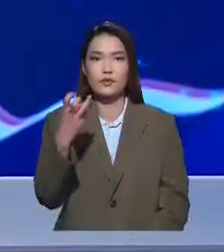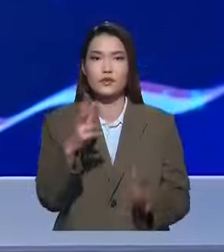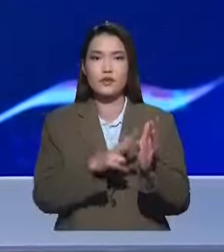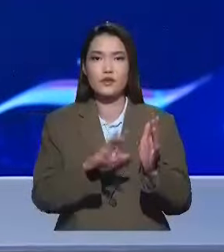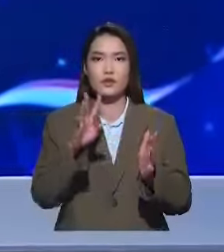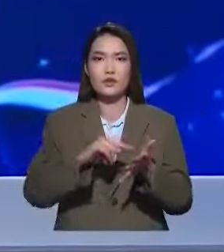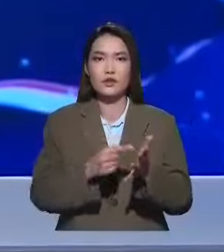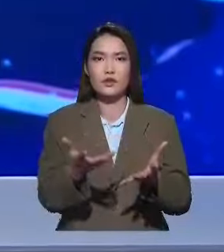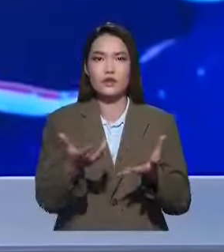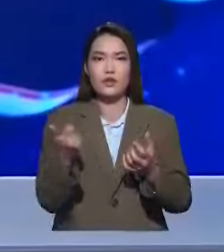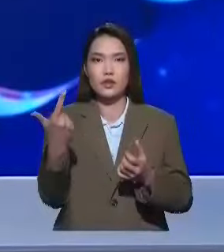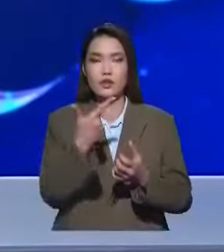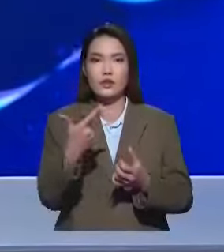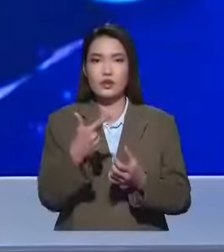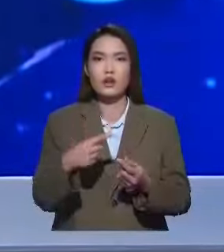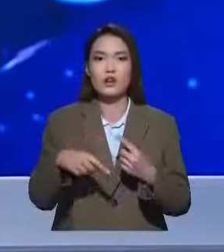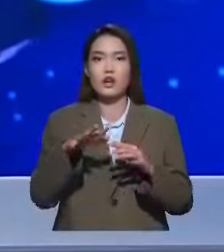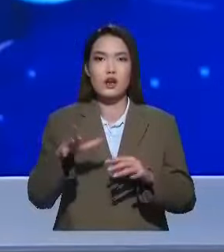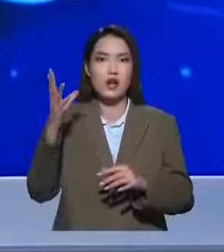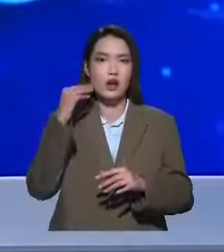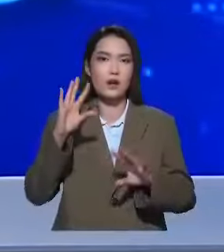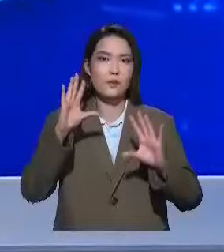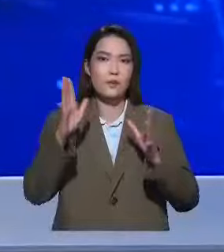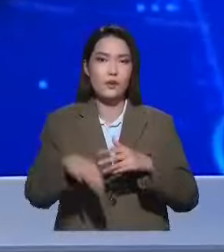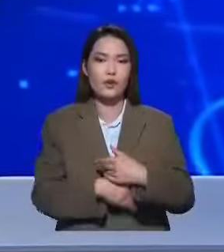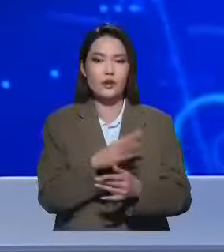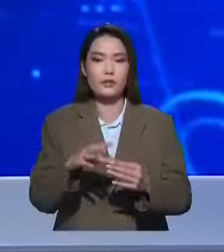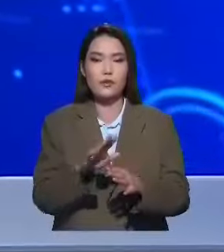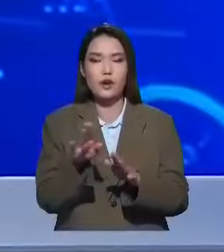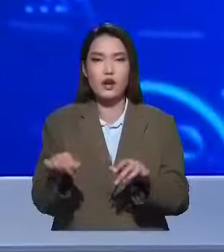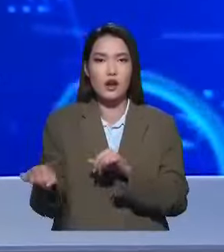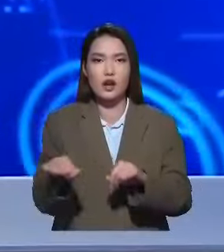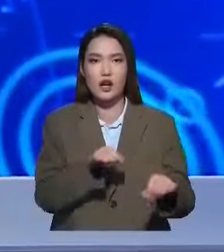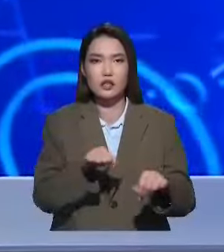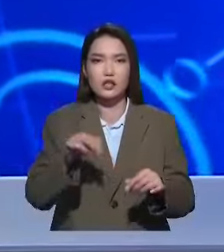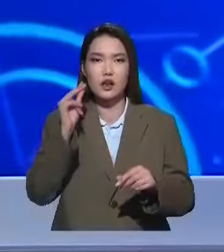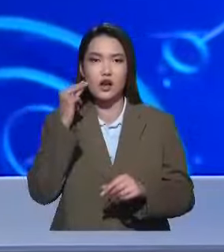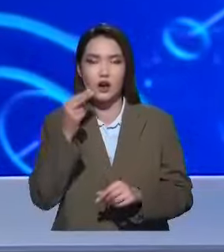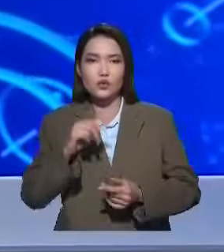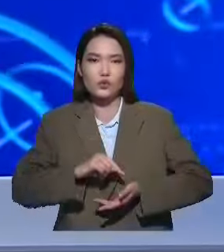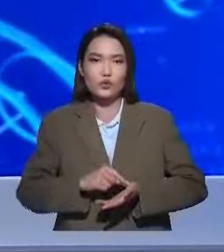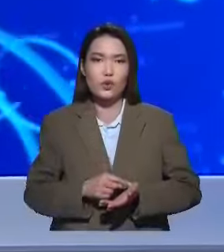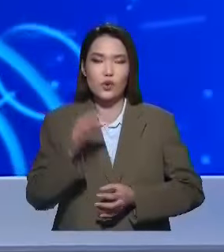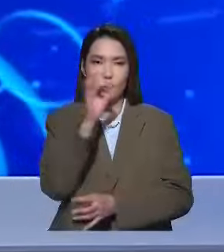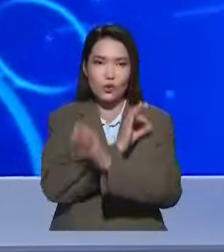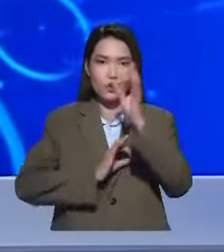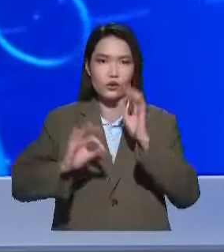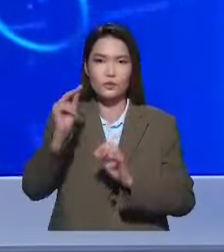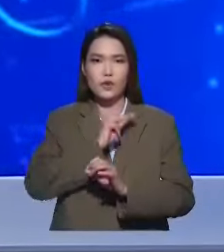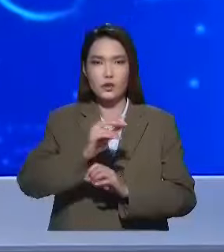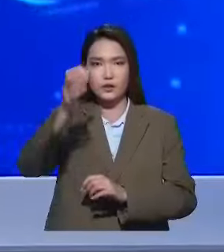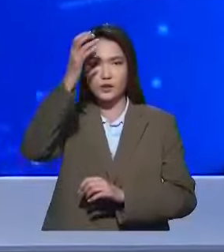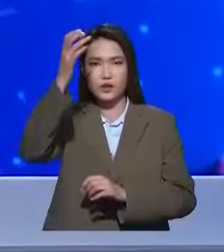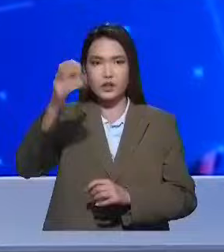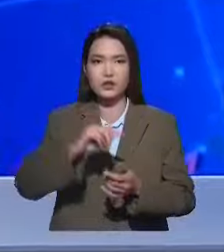384 пункта приема граждан развернуты в Алматы на случай новых подземных толчков. В качестве точек сбора круглосуточно работают